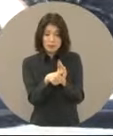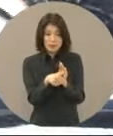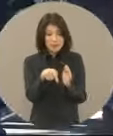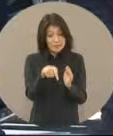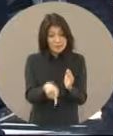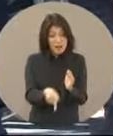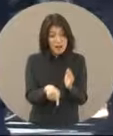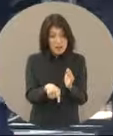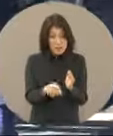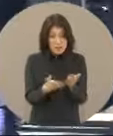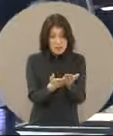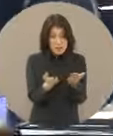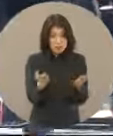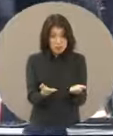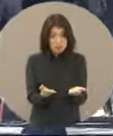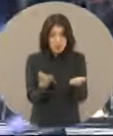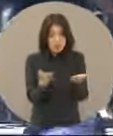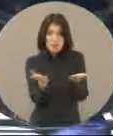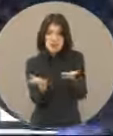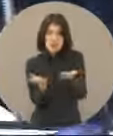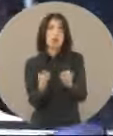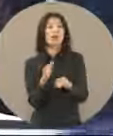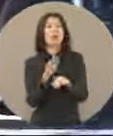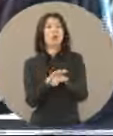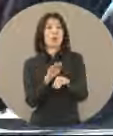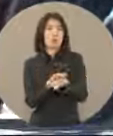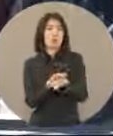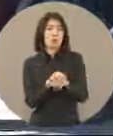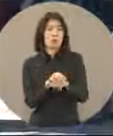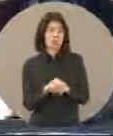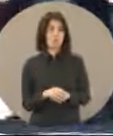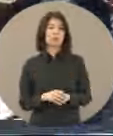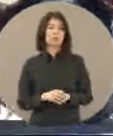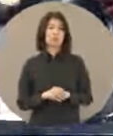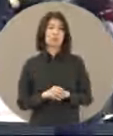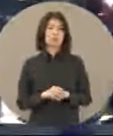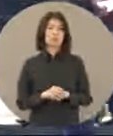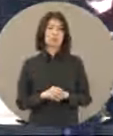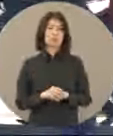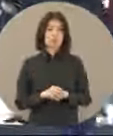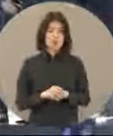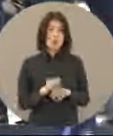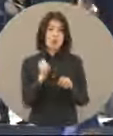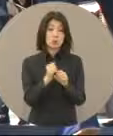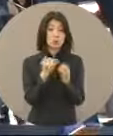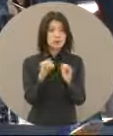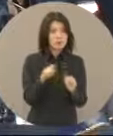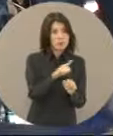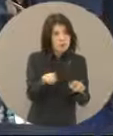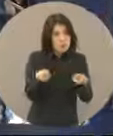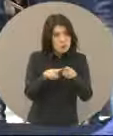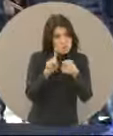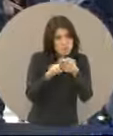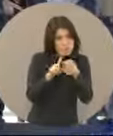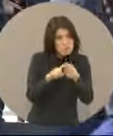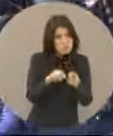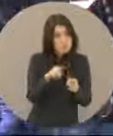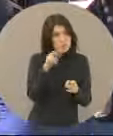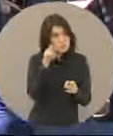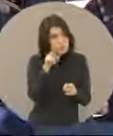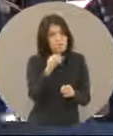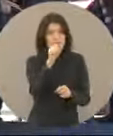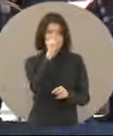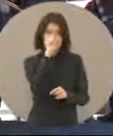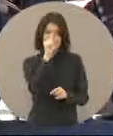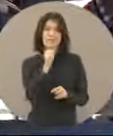にジャッキを当てて山車を少しだけ浮かせ一気に方向転換します。 息がぴったりと合った触覚の動きにも注